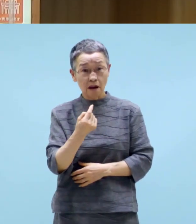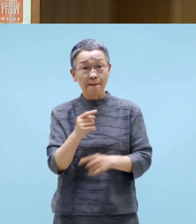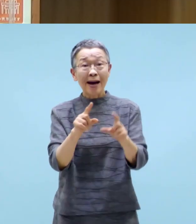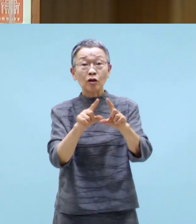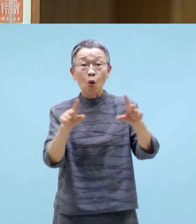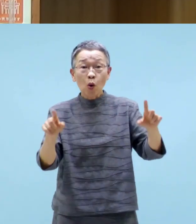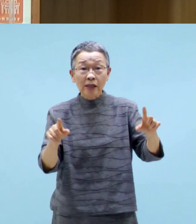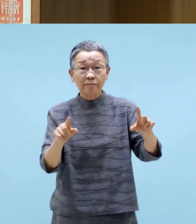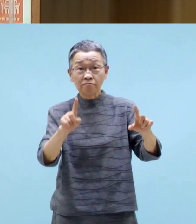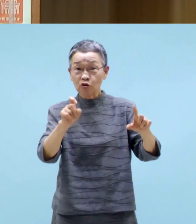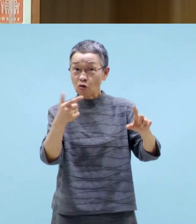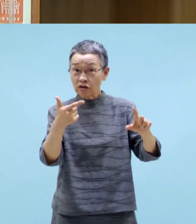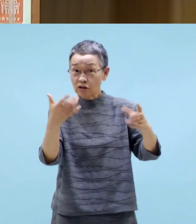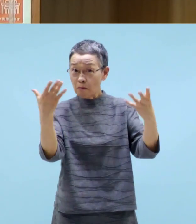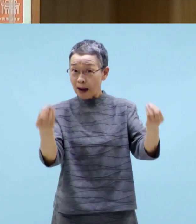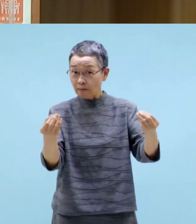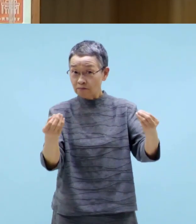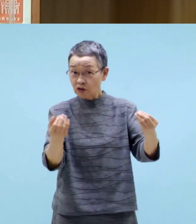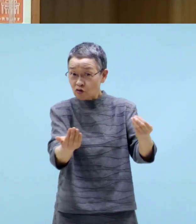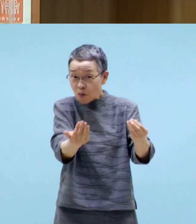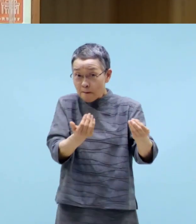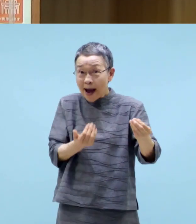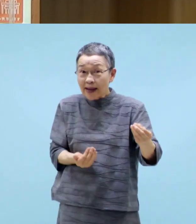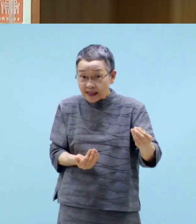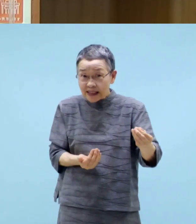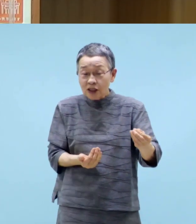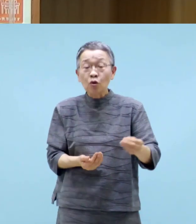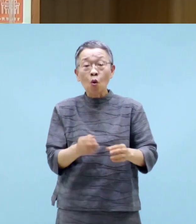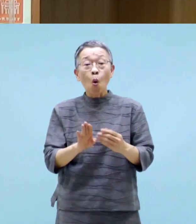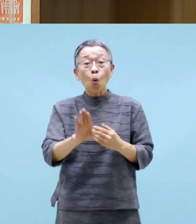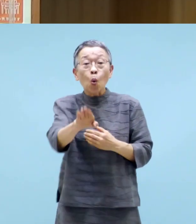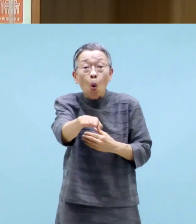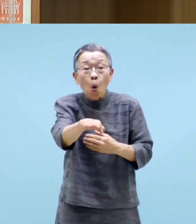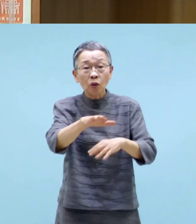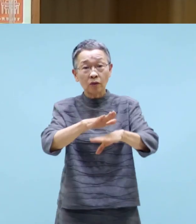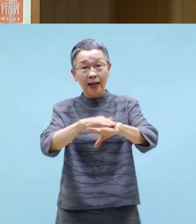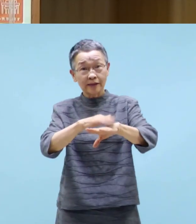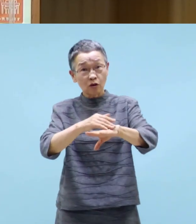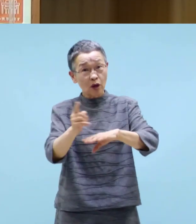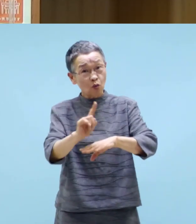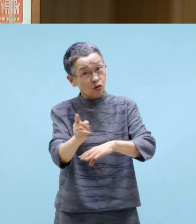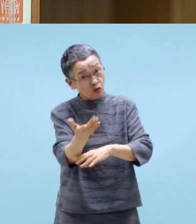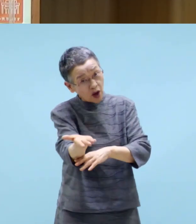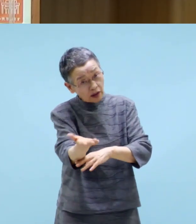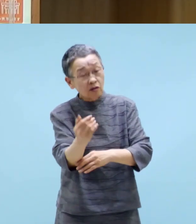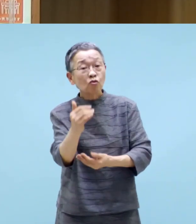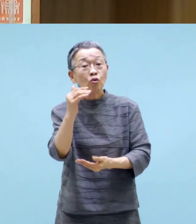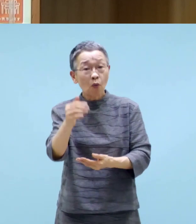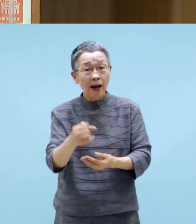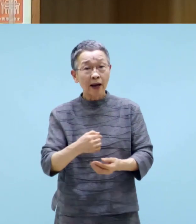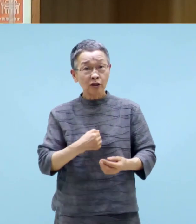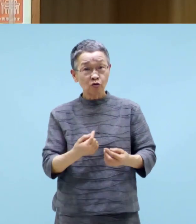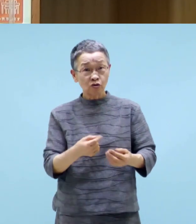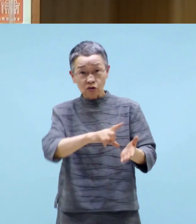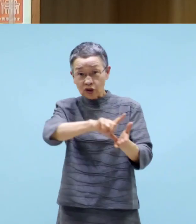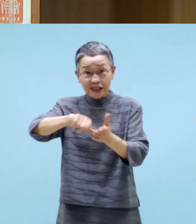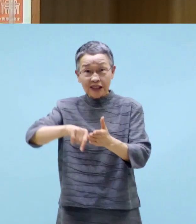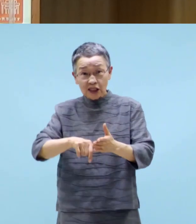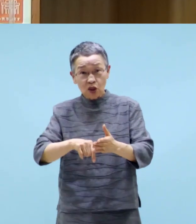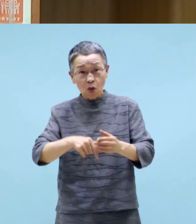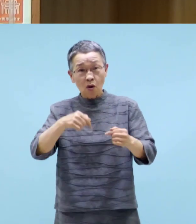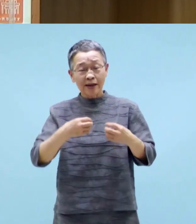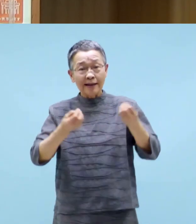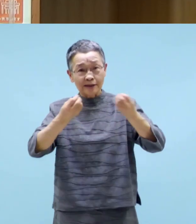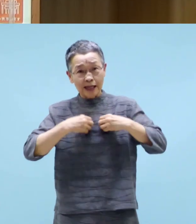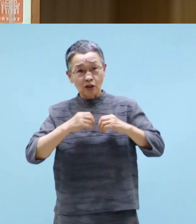が終了する前にですね、その後の対策をどうするかについては足元の感染状況や医療提